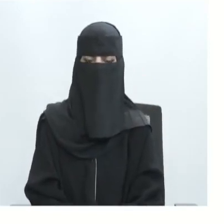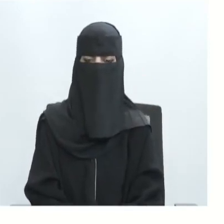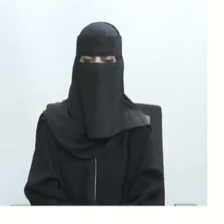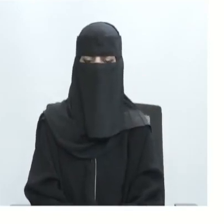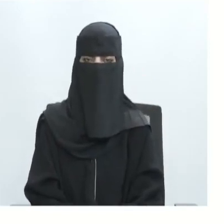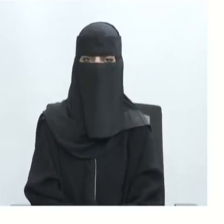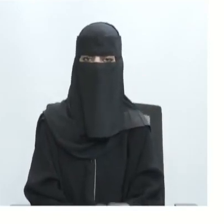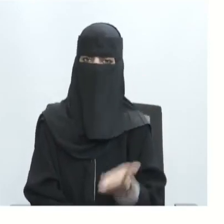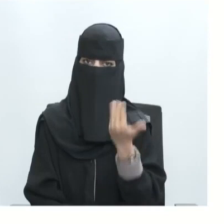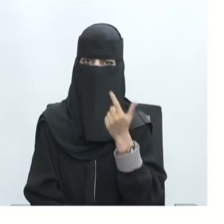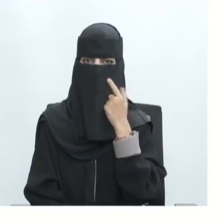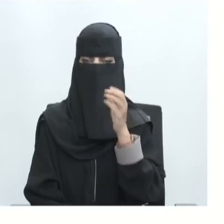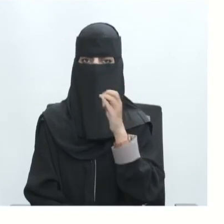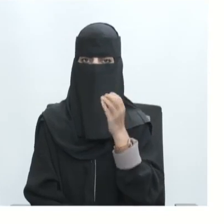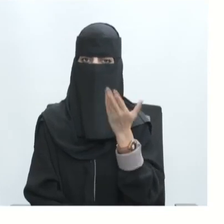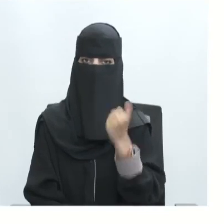ما